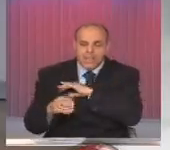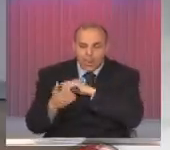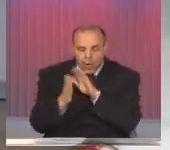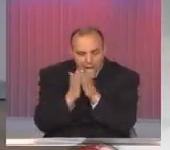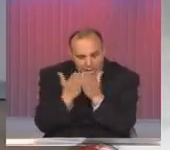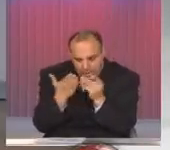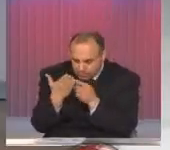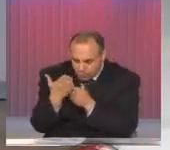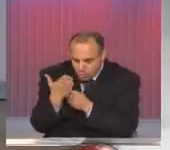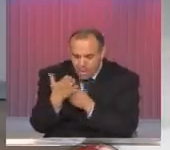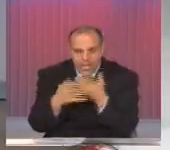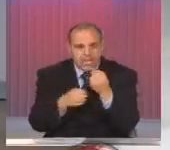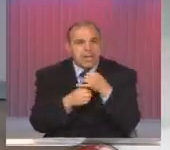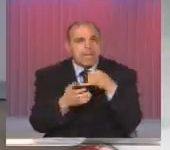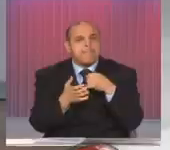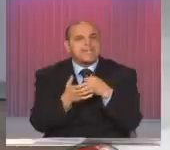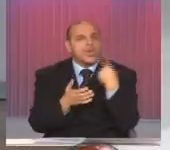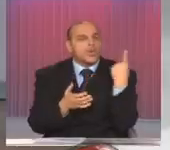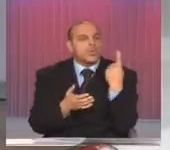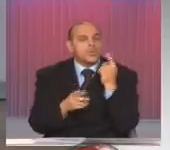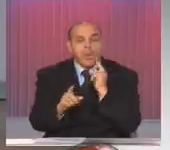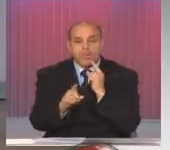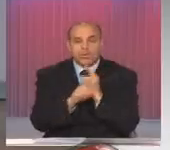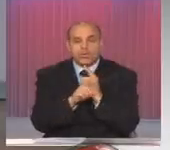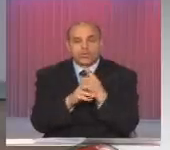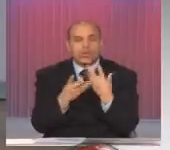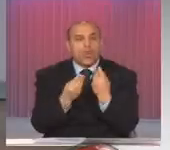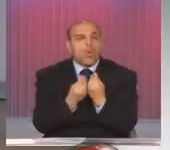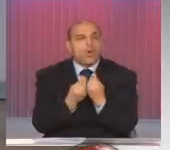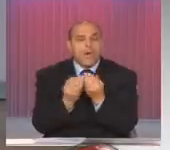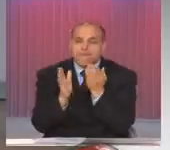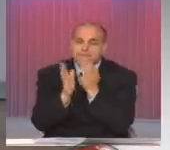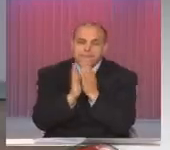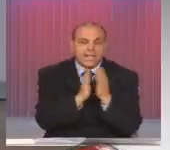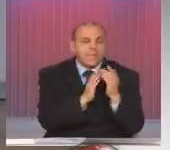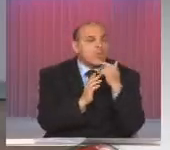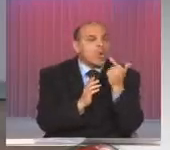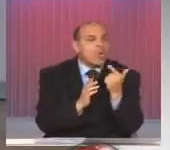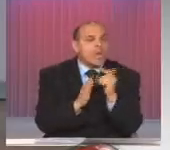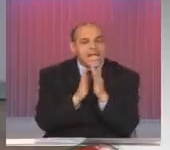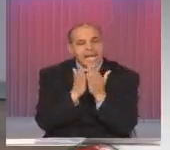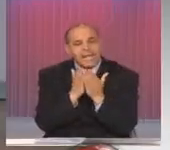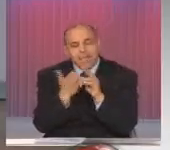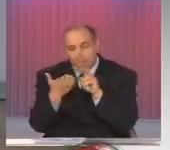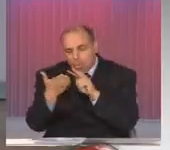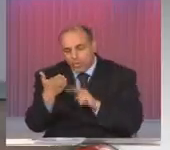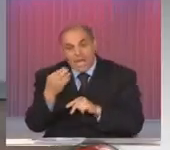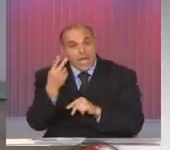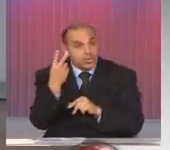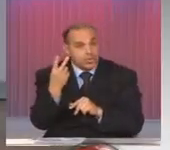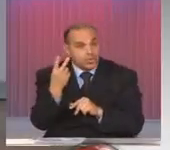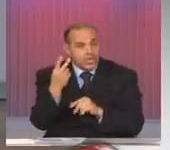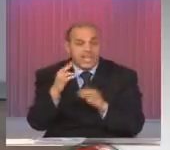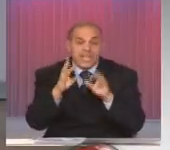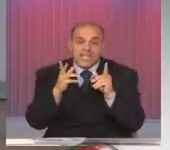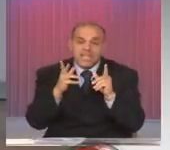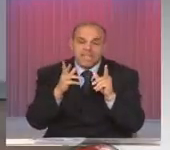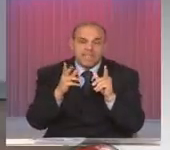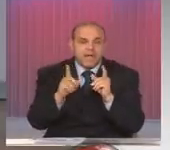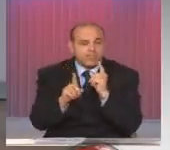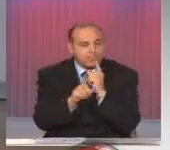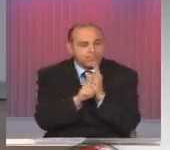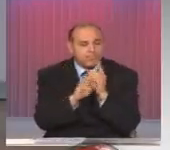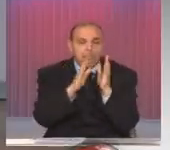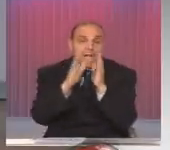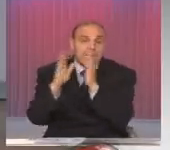للكتاب، احتضنت مدينة طوزر ملتقا جمعيتي للمكتبات حول أهمية الكتاب والمطالعة وسبل الارتقاء